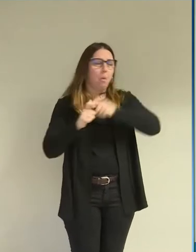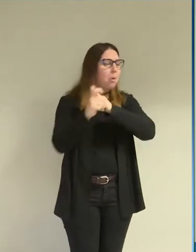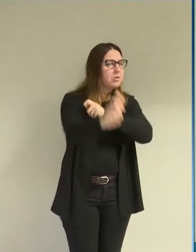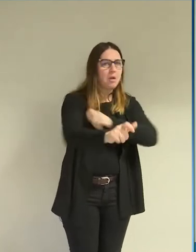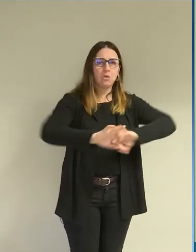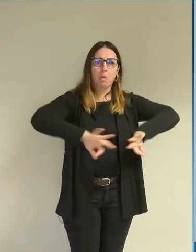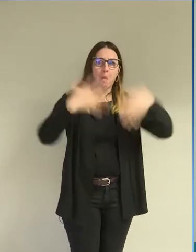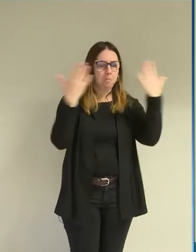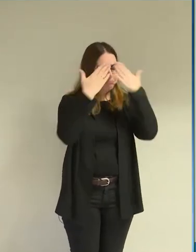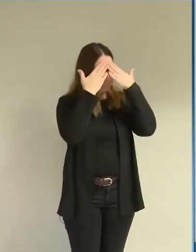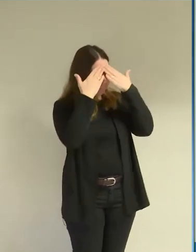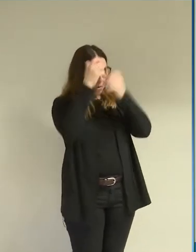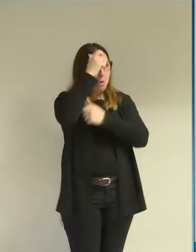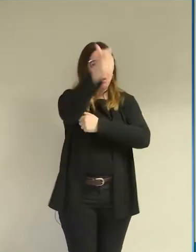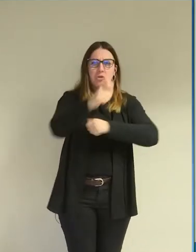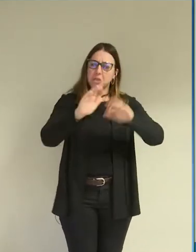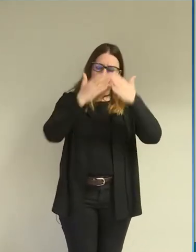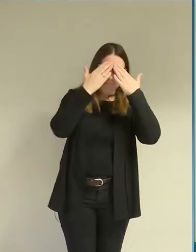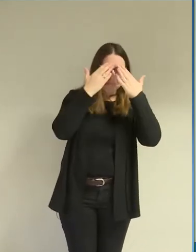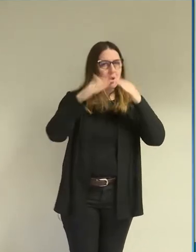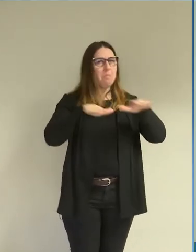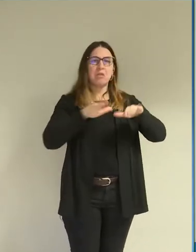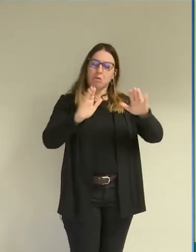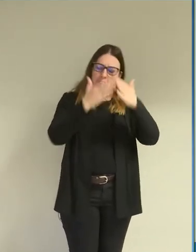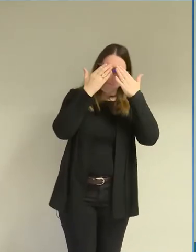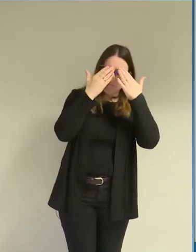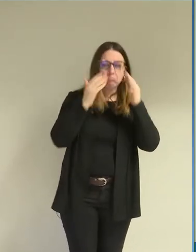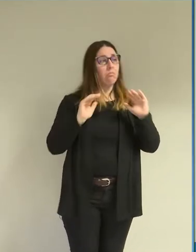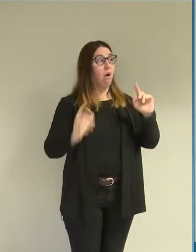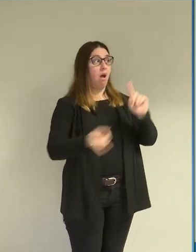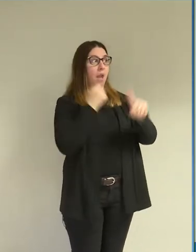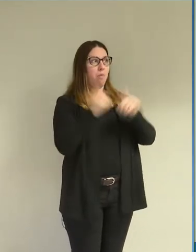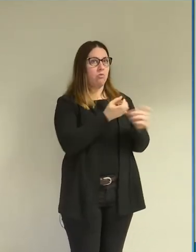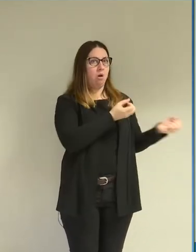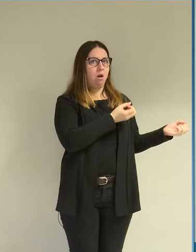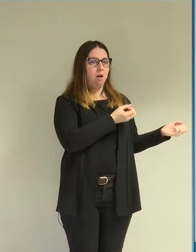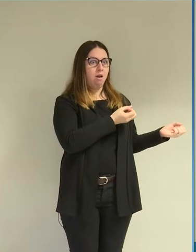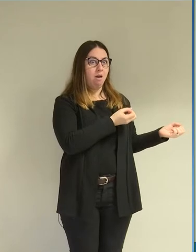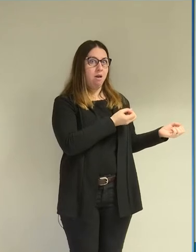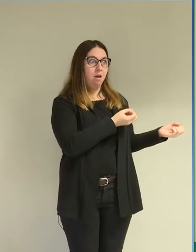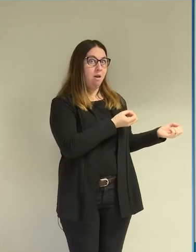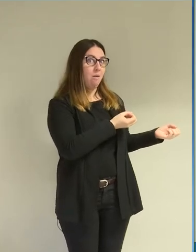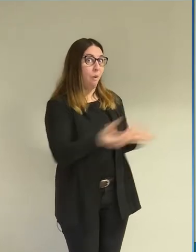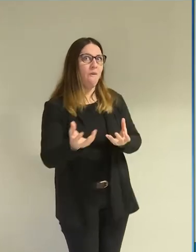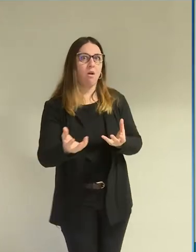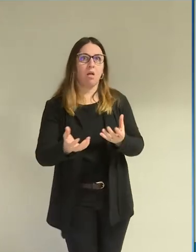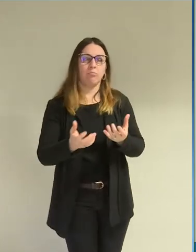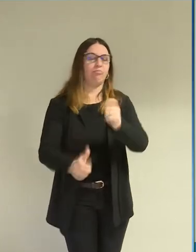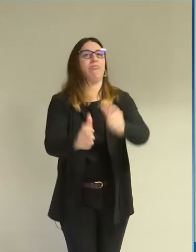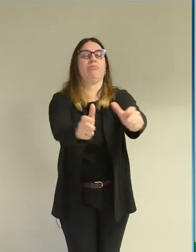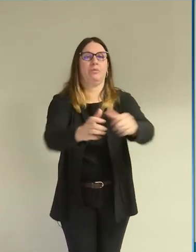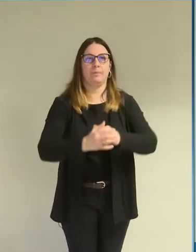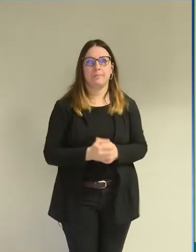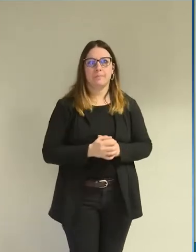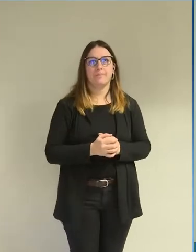importe votre cohérence peu importe les méthodes l'important c'est de souffler dessus toujours sur les méthodes